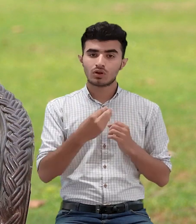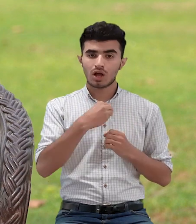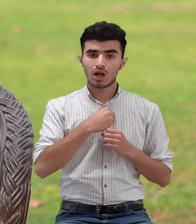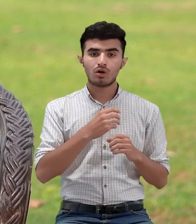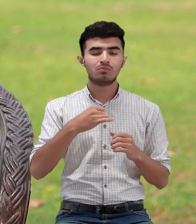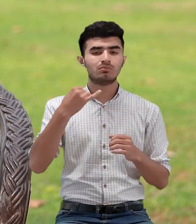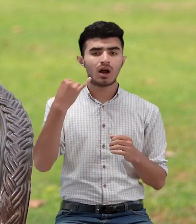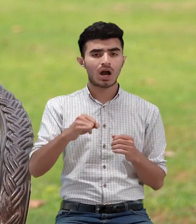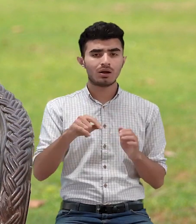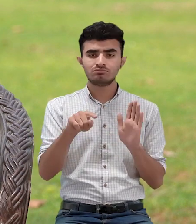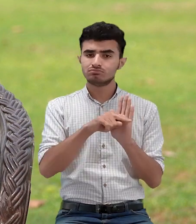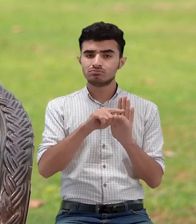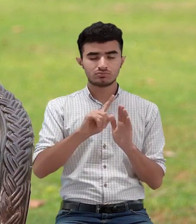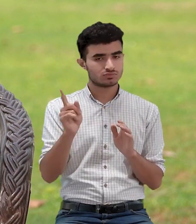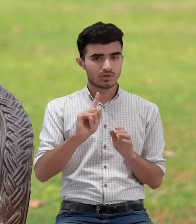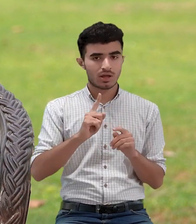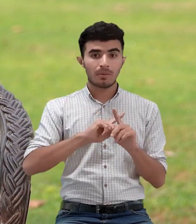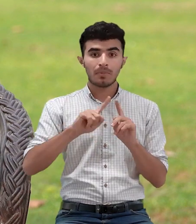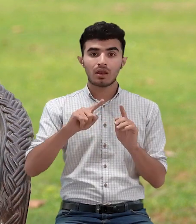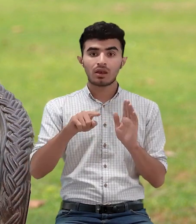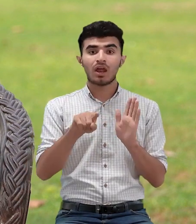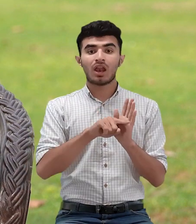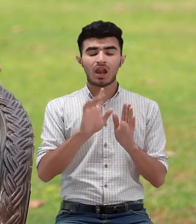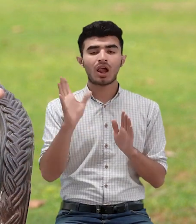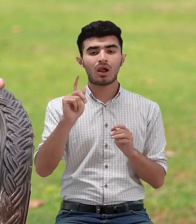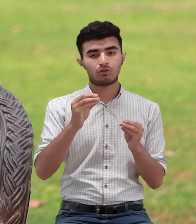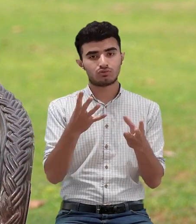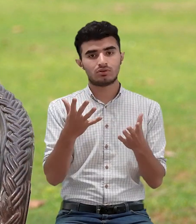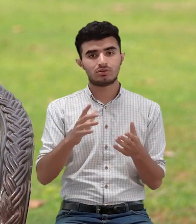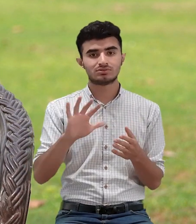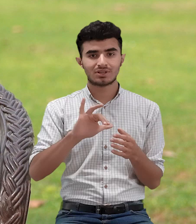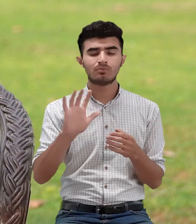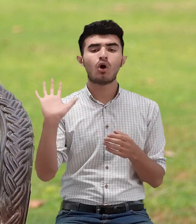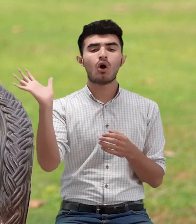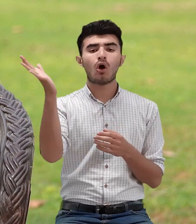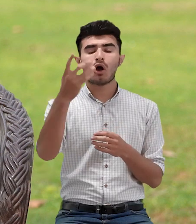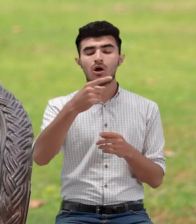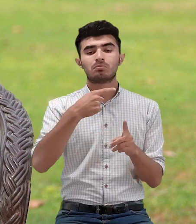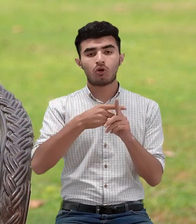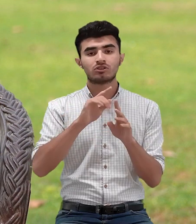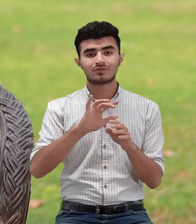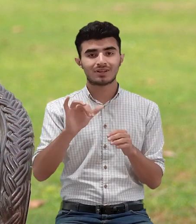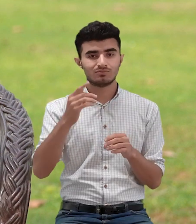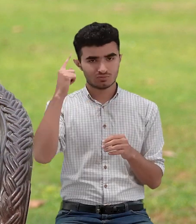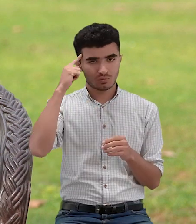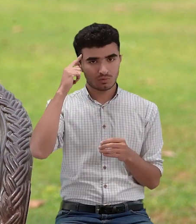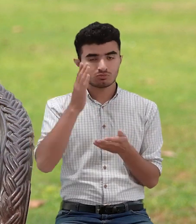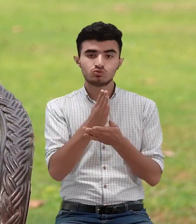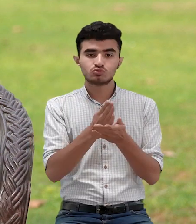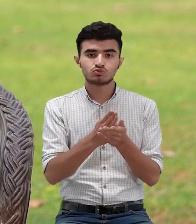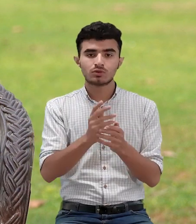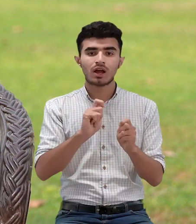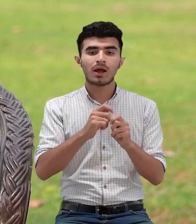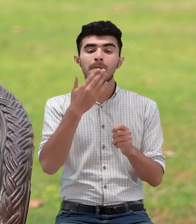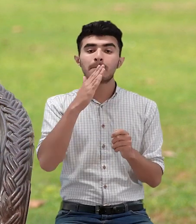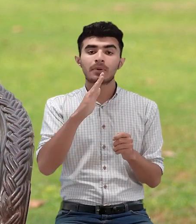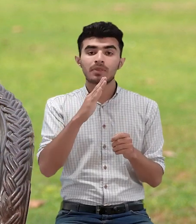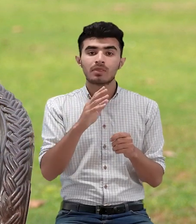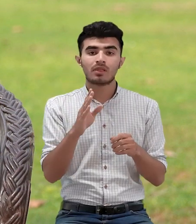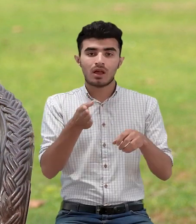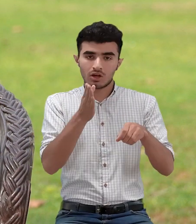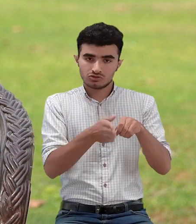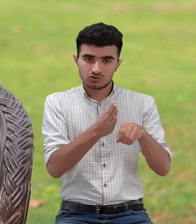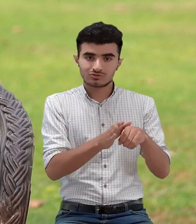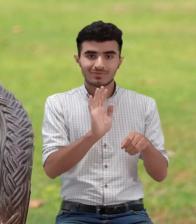बुरी चीज़ नहीं है। इसको हम बुरा इस्तेमाल कर लेते हैं। जैसे हम कोई भी चीज़ बुरी, चाकू इसलिए बना है कि हम सब्ज़ी काट लें, लेकिन हम किसी की गर्दन काट